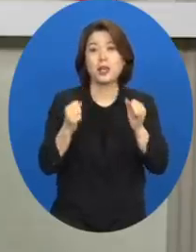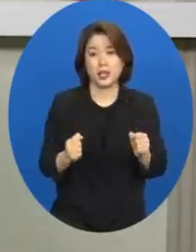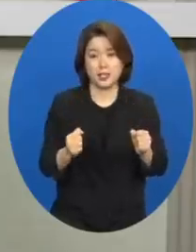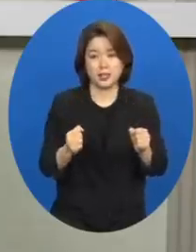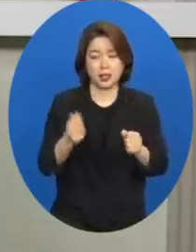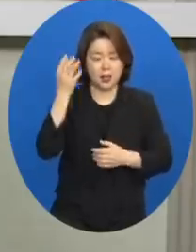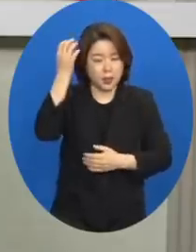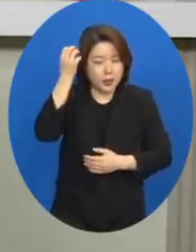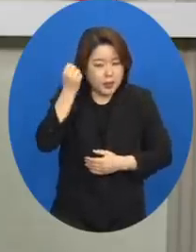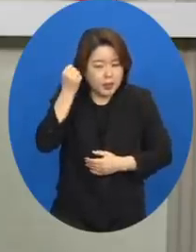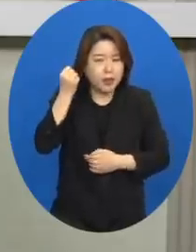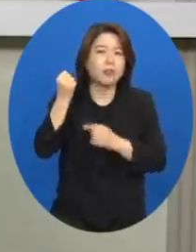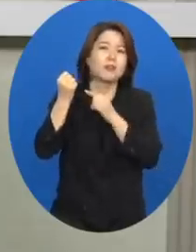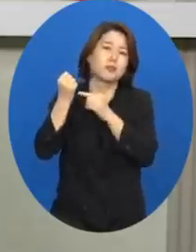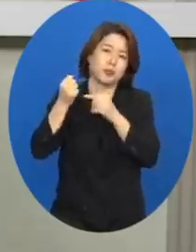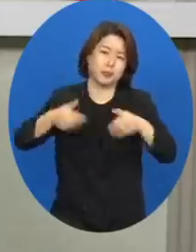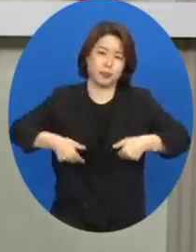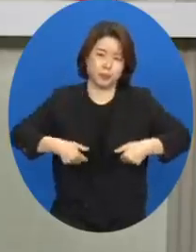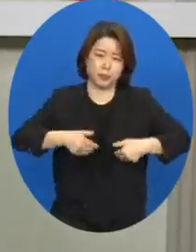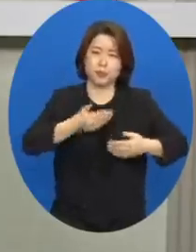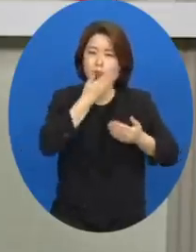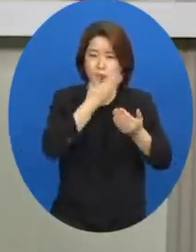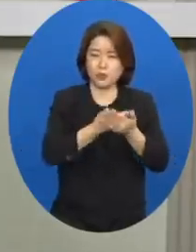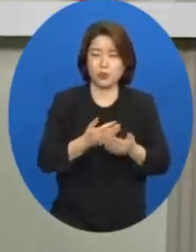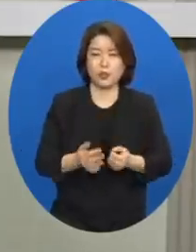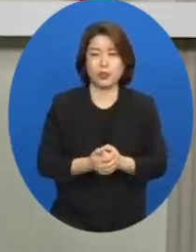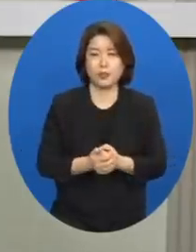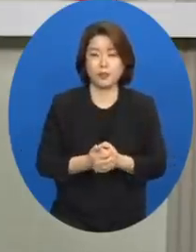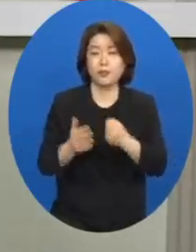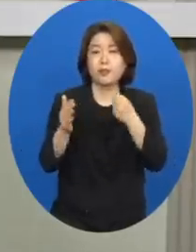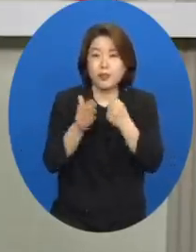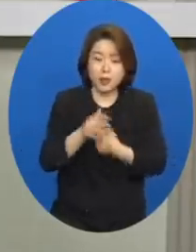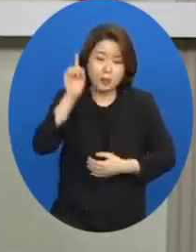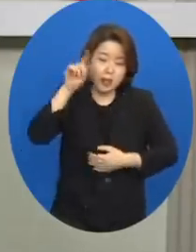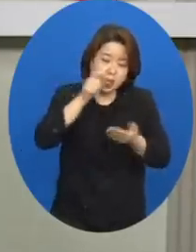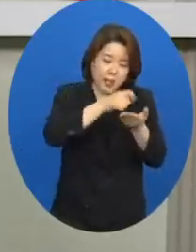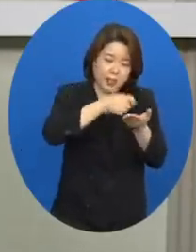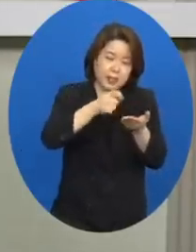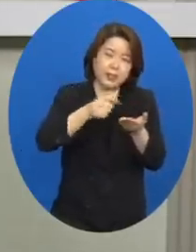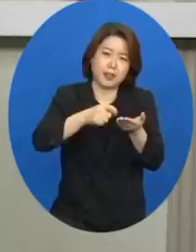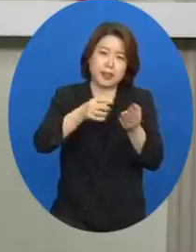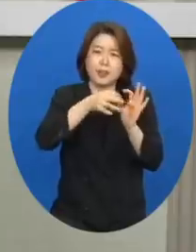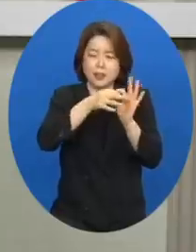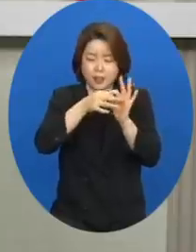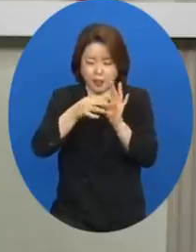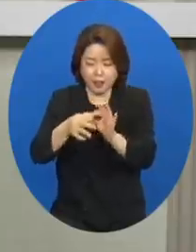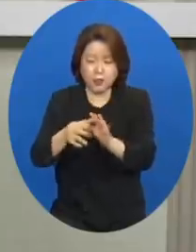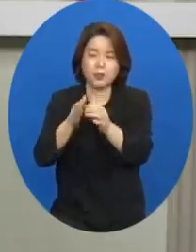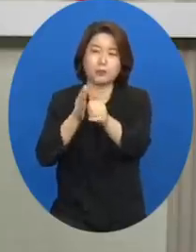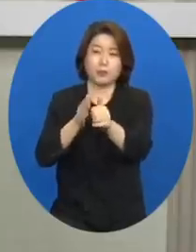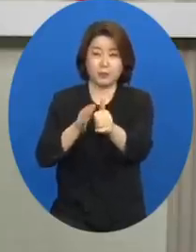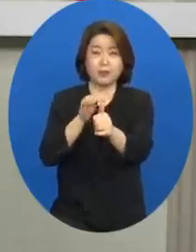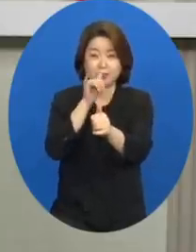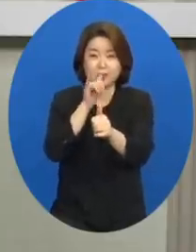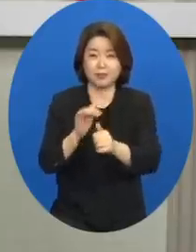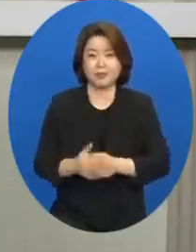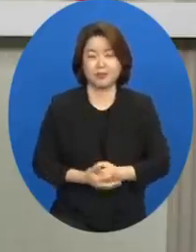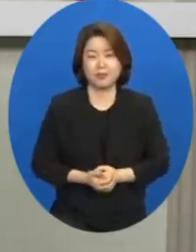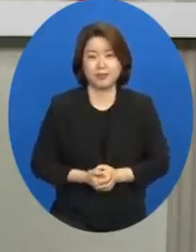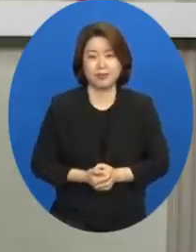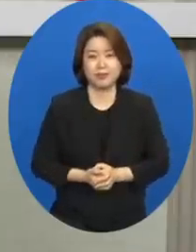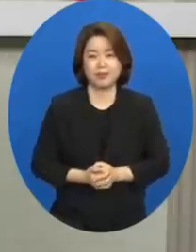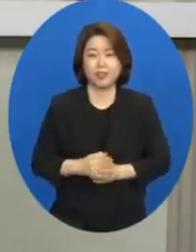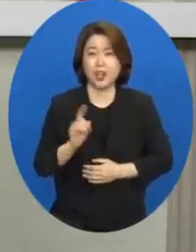기억하는 겁니다 그래서 일기를 계속 쓰자고 권해 드리는 것이죠